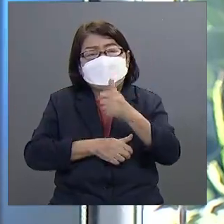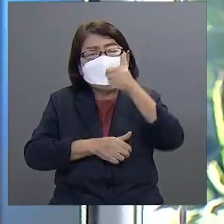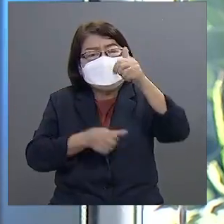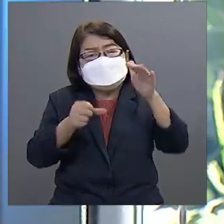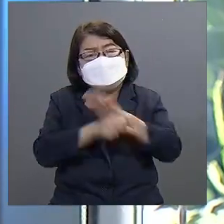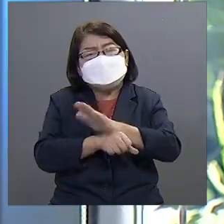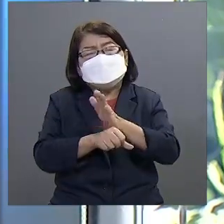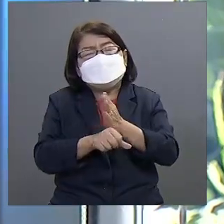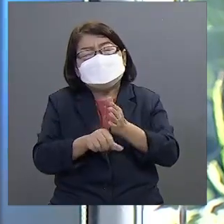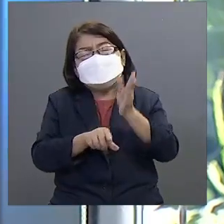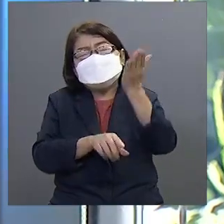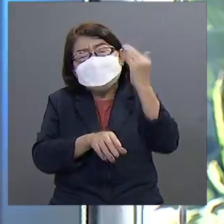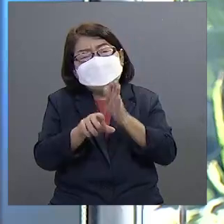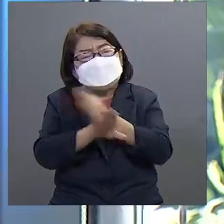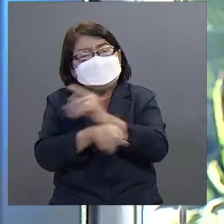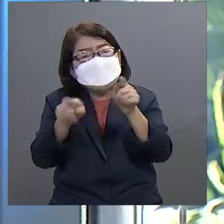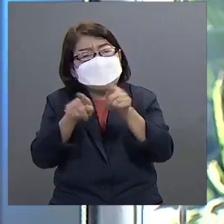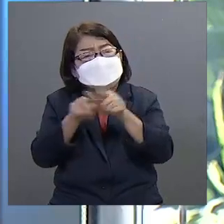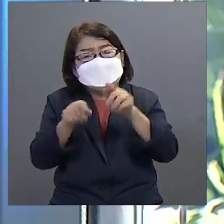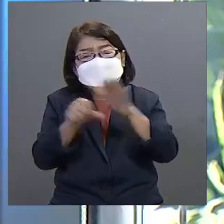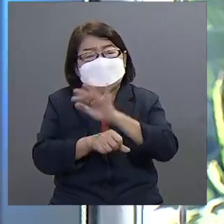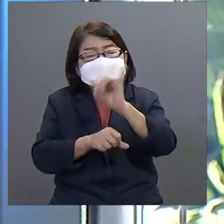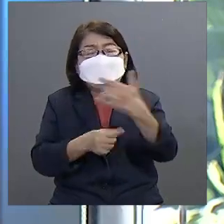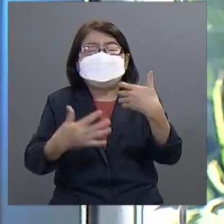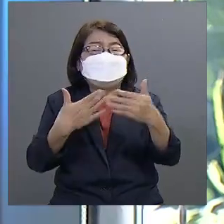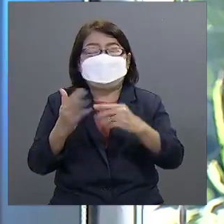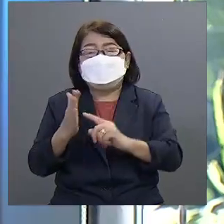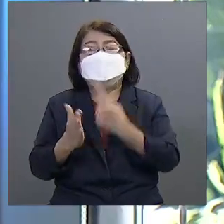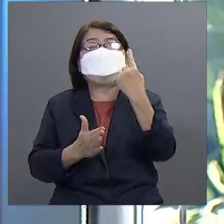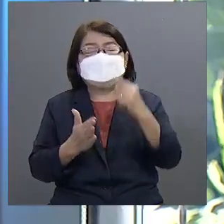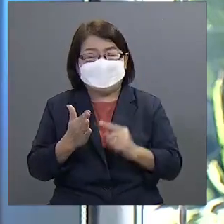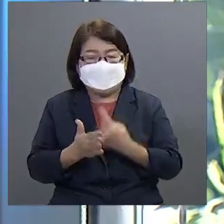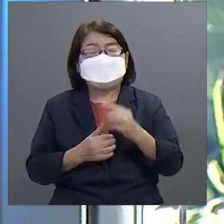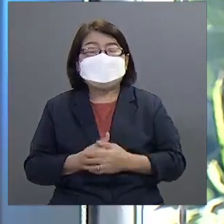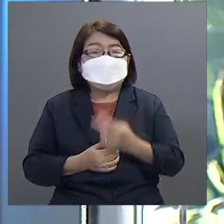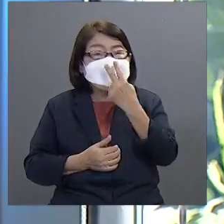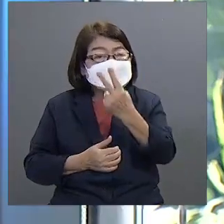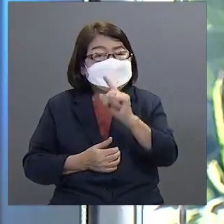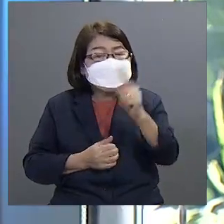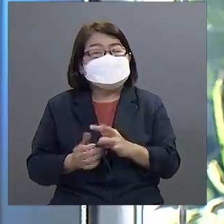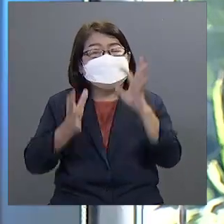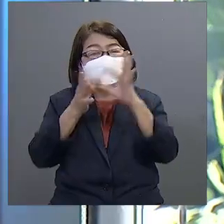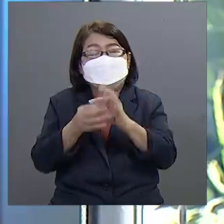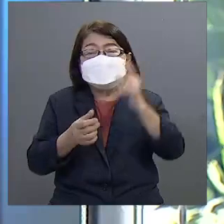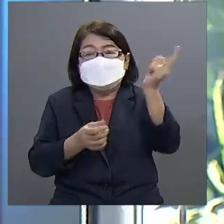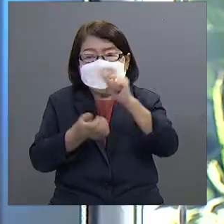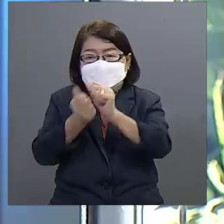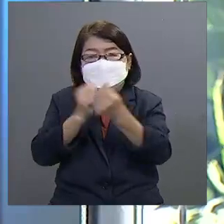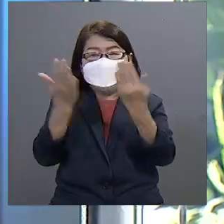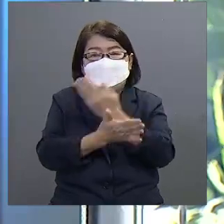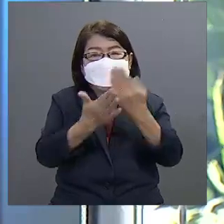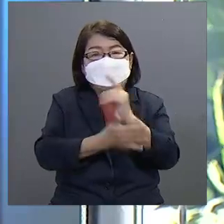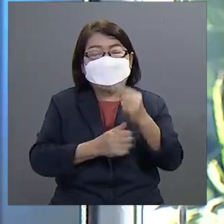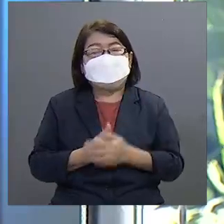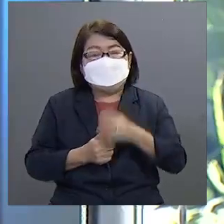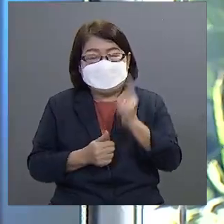-19 นะคะแต่ก็ถือว่าเป็นจุดเริ่มต้นที่ดีนะคะที่เราจะได้เห็นการปรับตัวในเรื่องของการท่องเที่ยวจริงๆแล้วต้องบอกว่าเกิดขึ้นจากหลายองค์ประกอบ